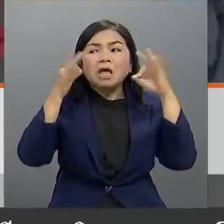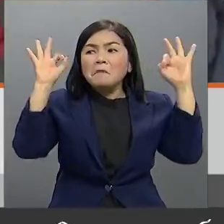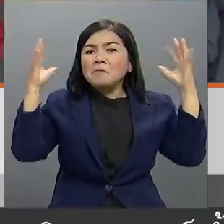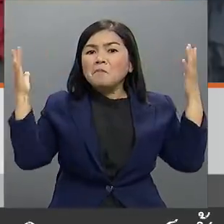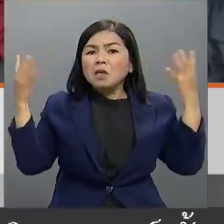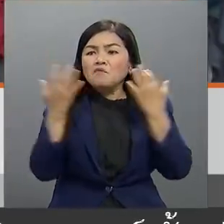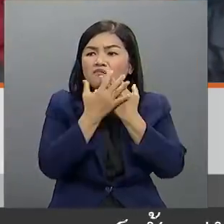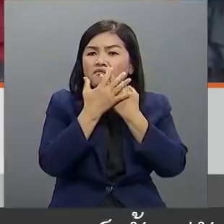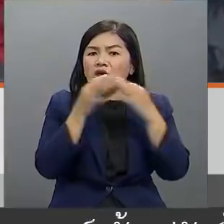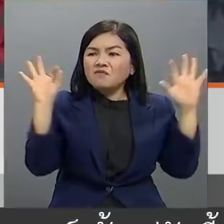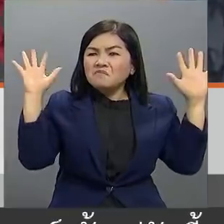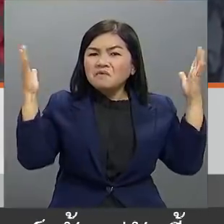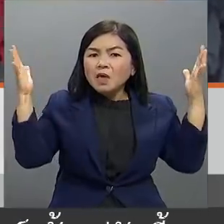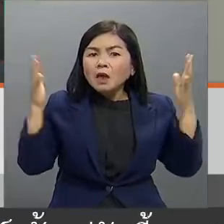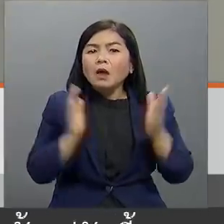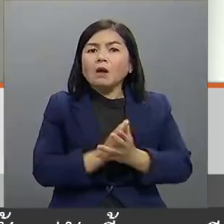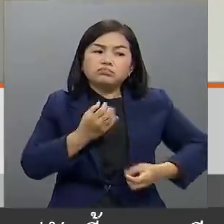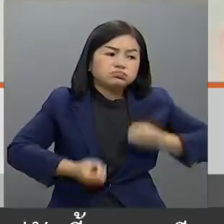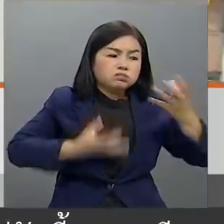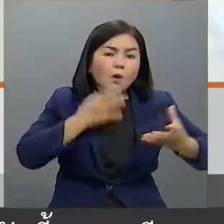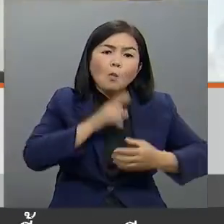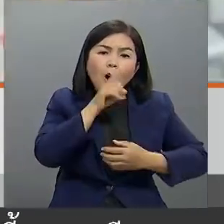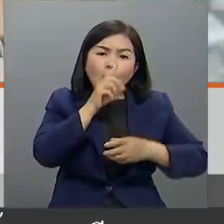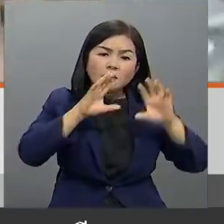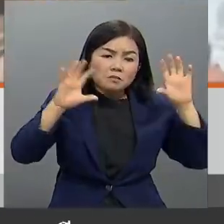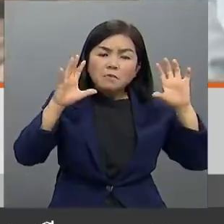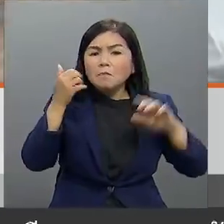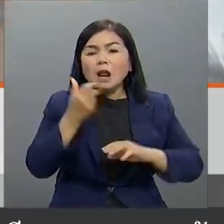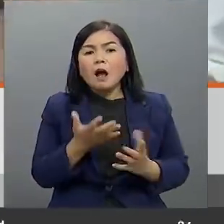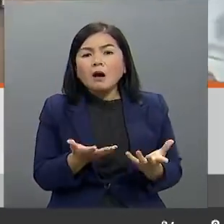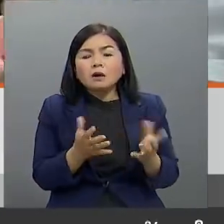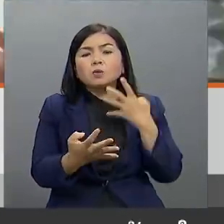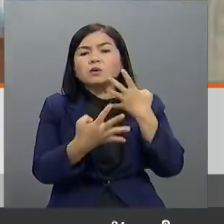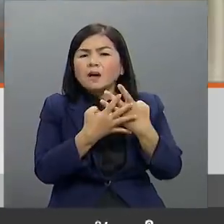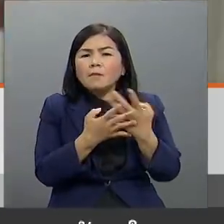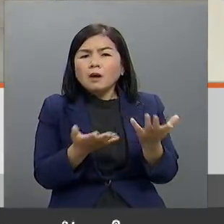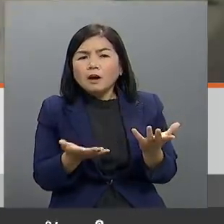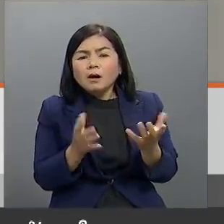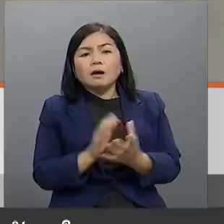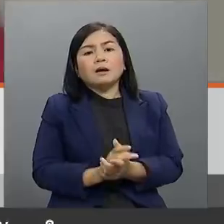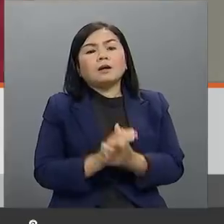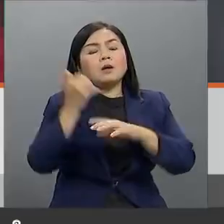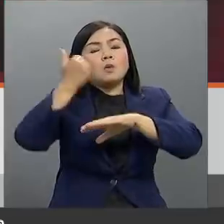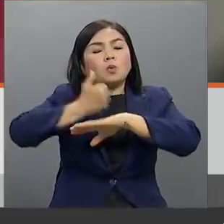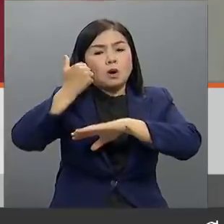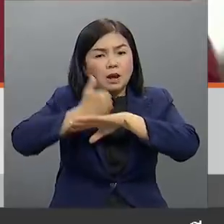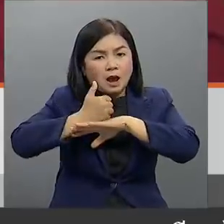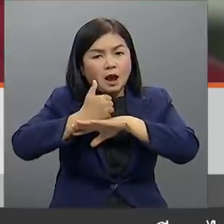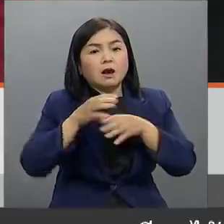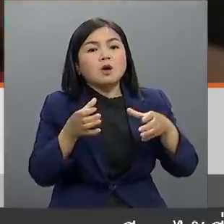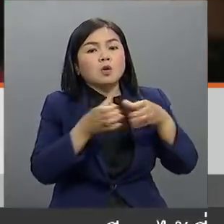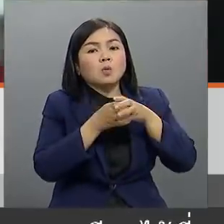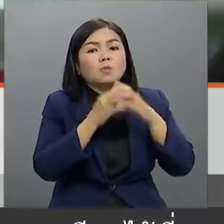และแสดงความคิดเห็นอย่างเป็นระบบนะครับนางปิยนุชโคตรสารพูดในการดำเนิน stenter Channelประเทศ